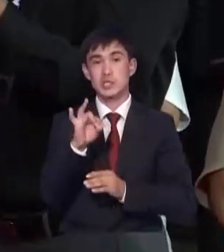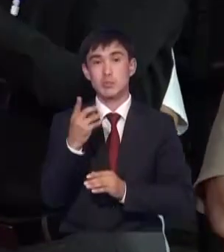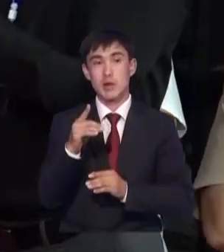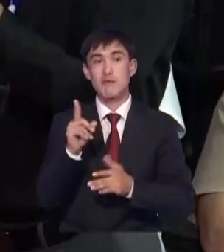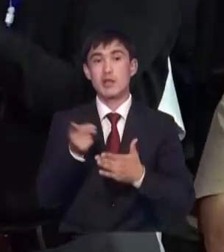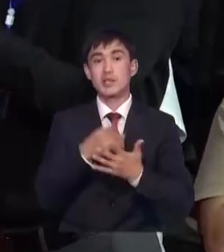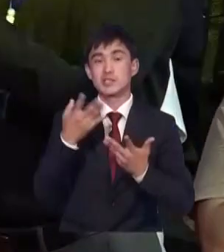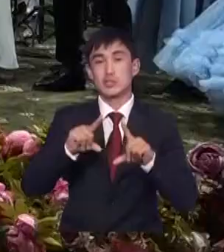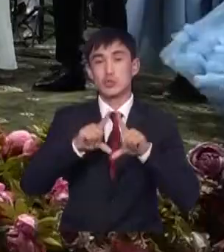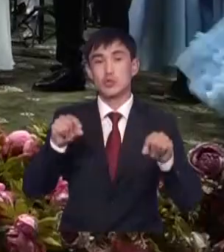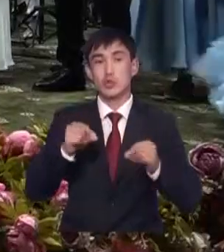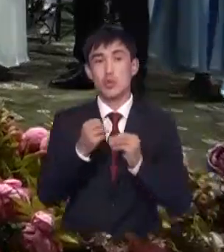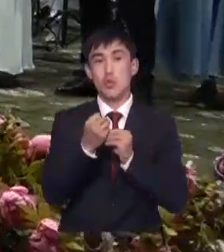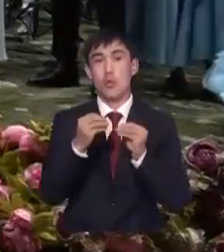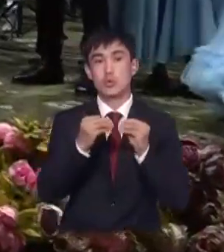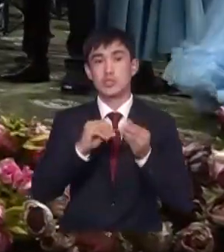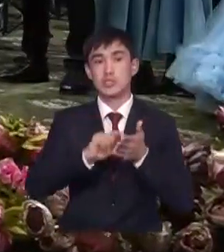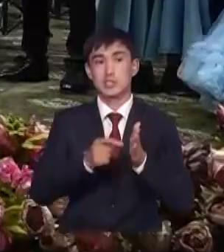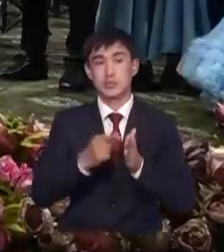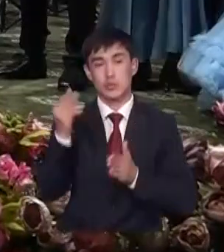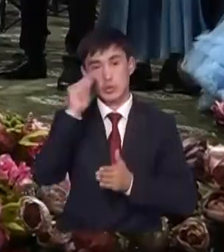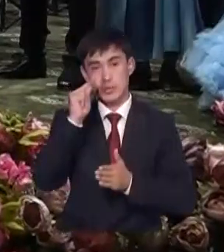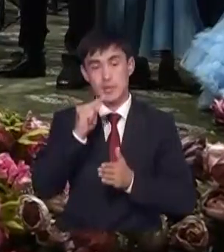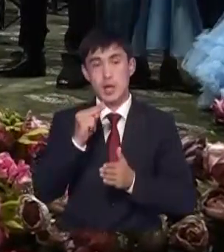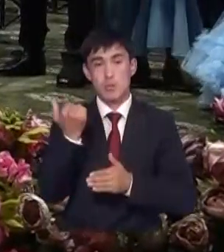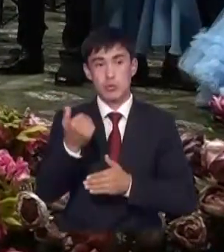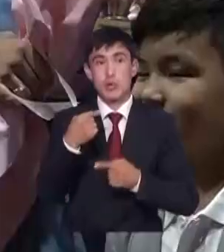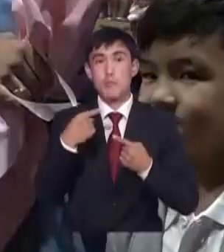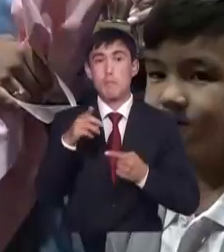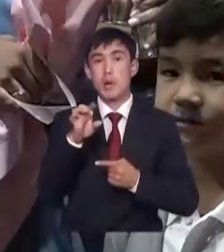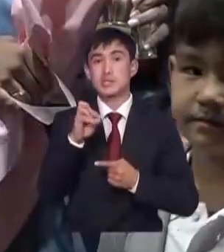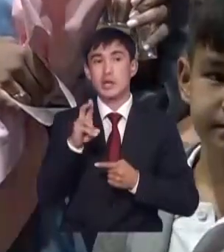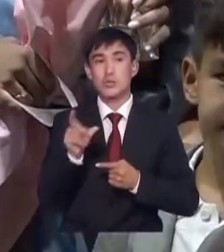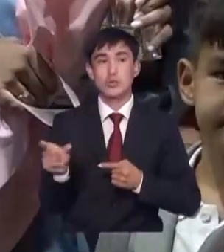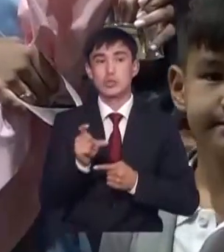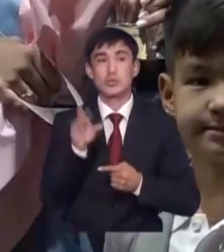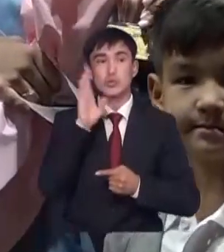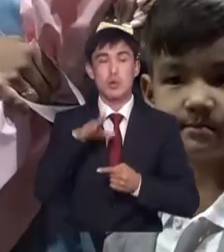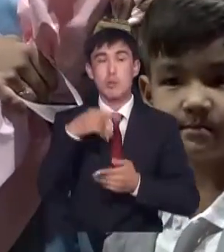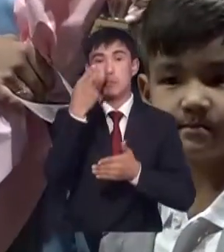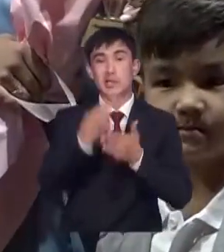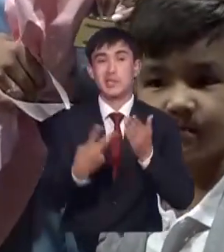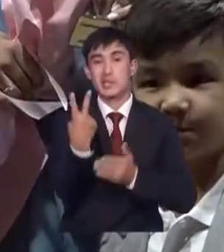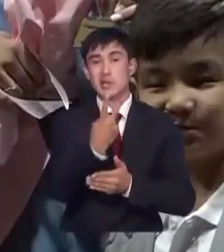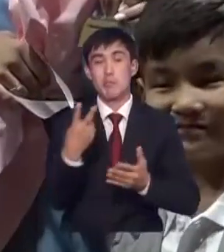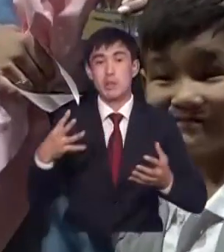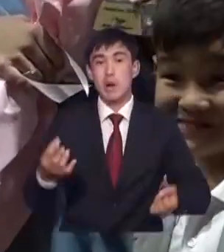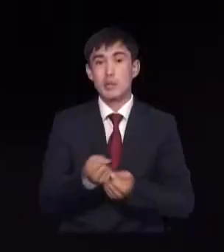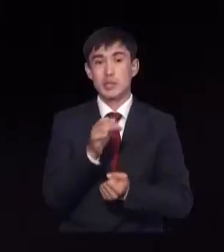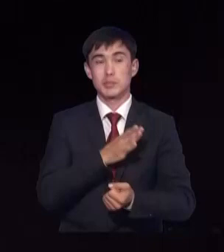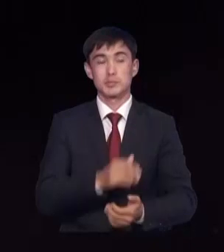Садырбайұлы атындағы орта мектептің 10-ші сынып оқушысы. Батыл бозбала Басқан өзеніне суға батып бара жатқан екі бірдей бүлдіршінді аман алып